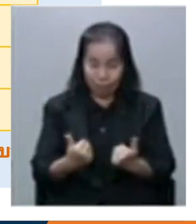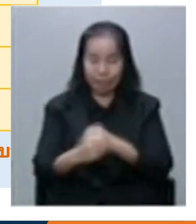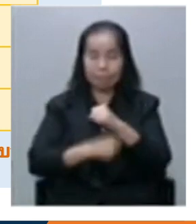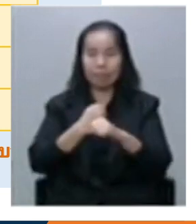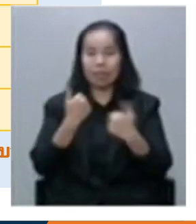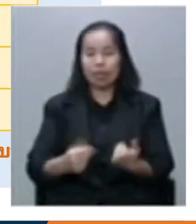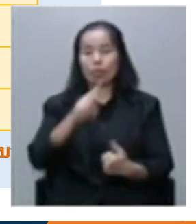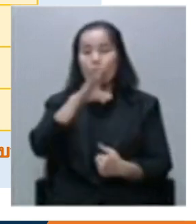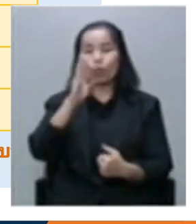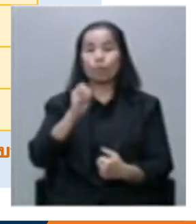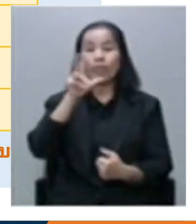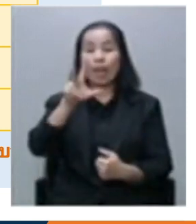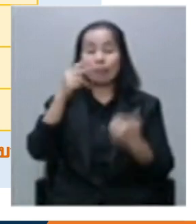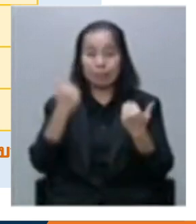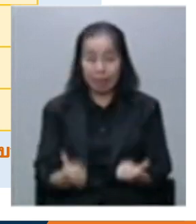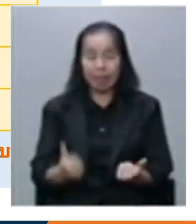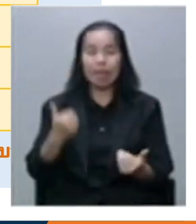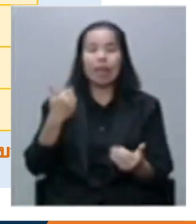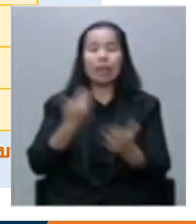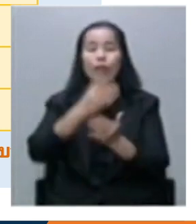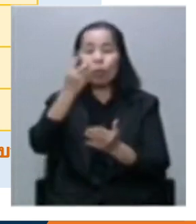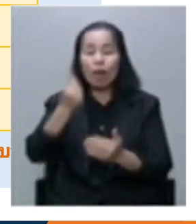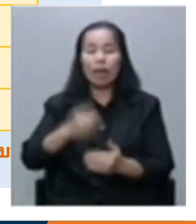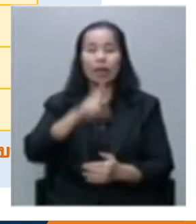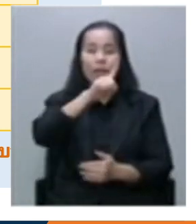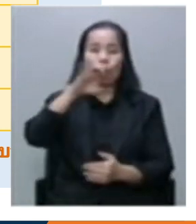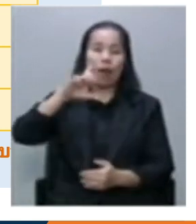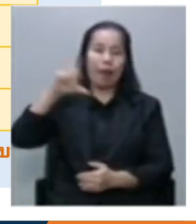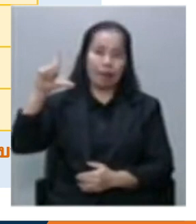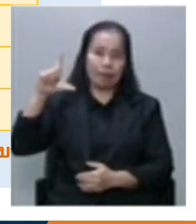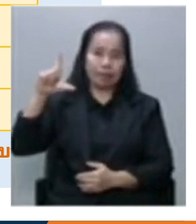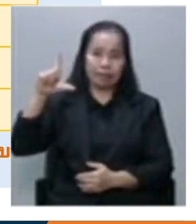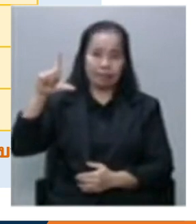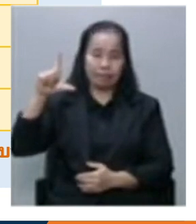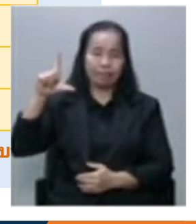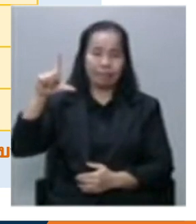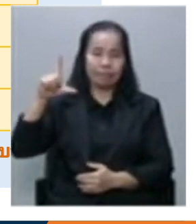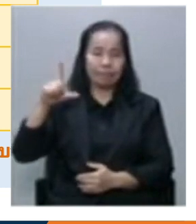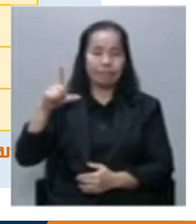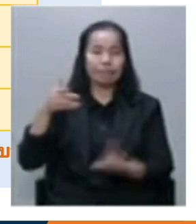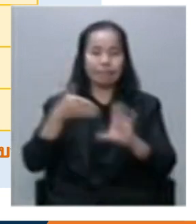ณ2563นั้นเพียง100ล้านบาทเท่านั้นนะครับขอสไลด์ถัดไปครับ